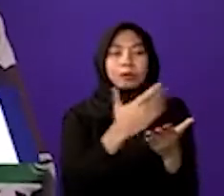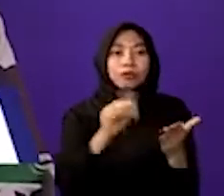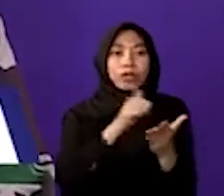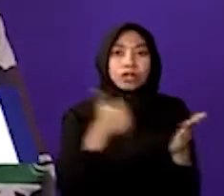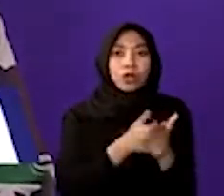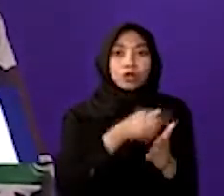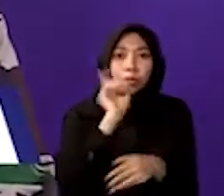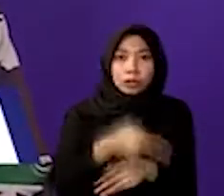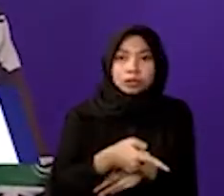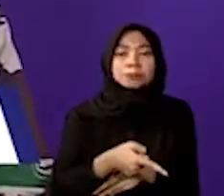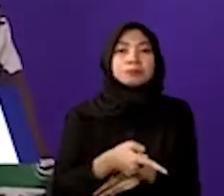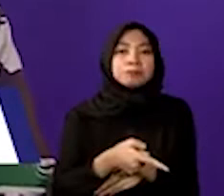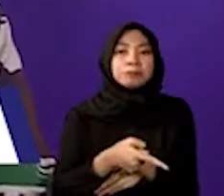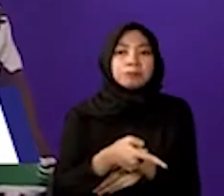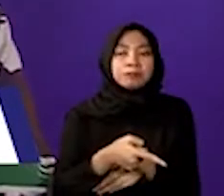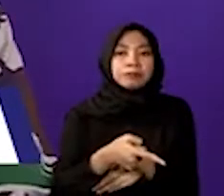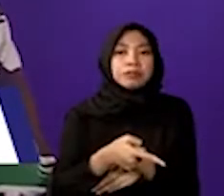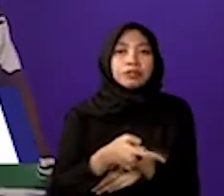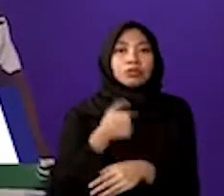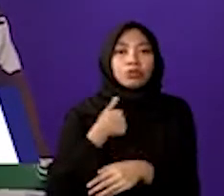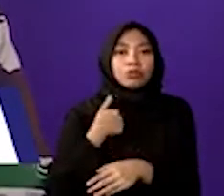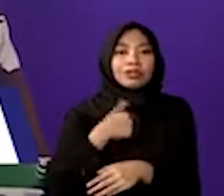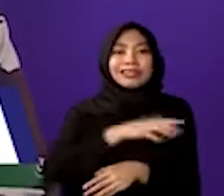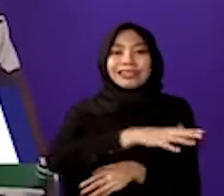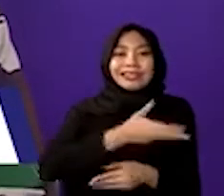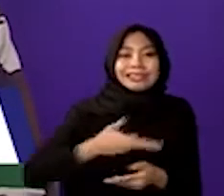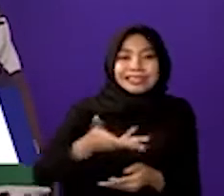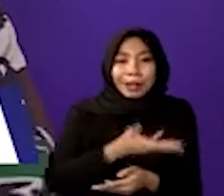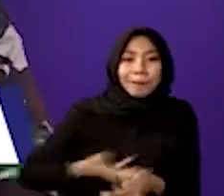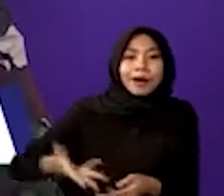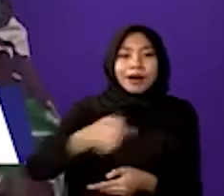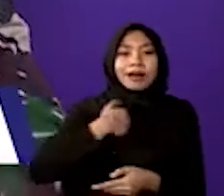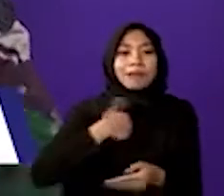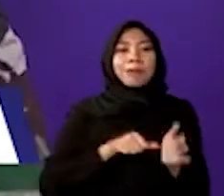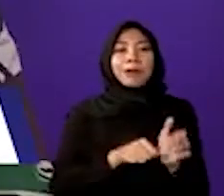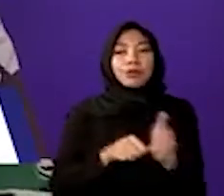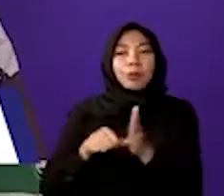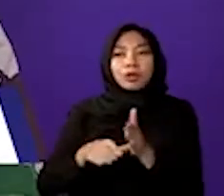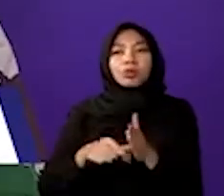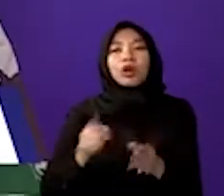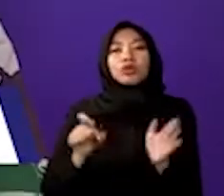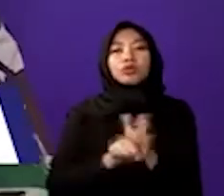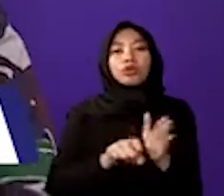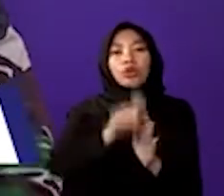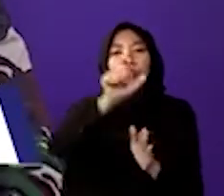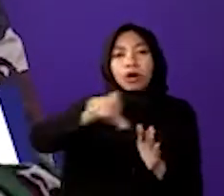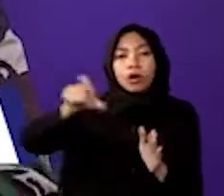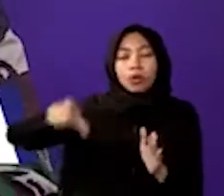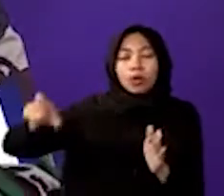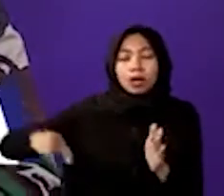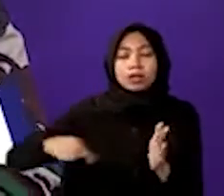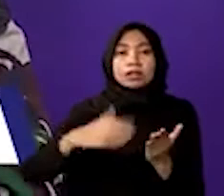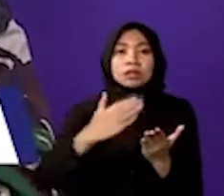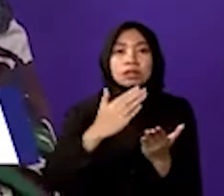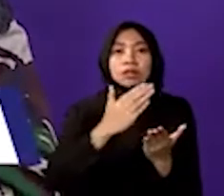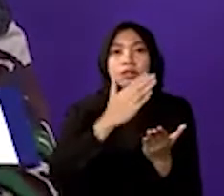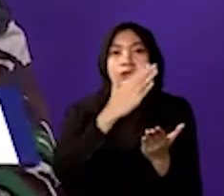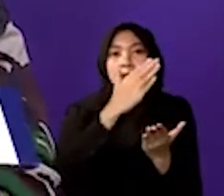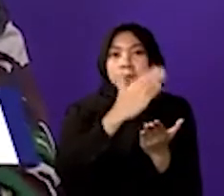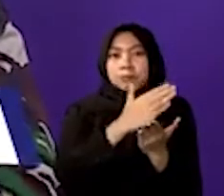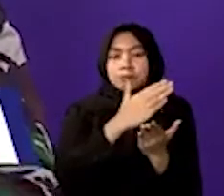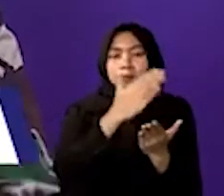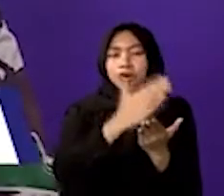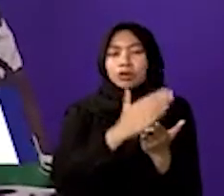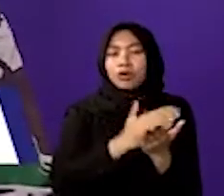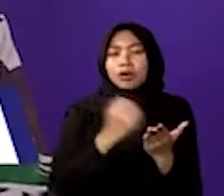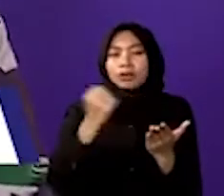mungkin kita membantu di lapangan kok jadi kalau ada tindakan-tindakan yang di